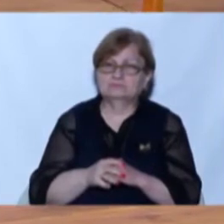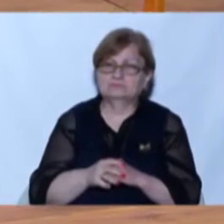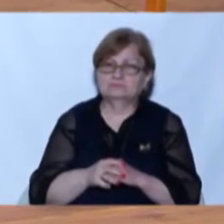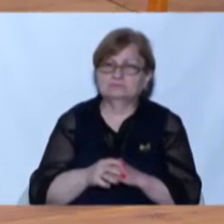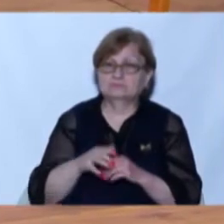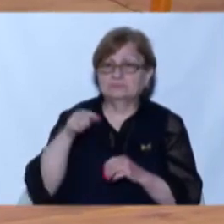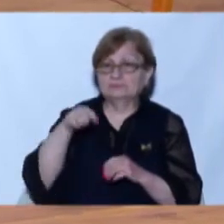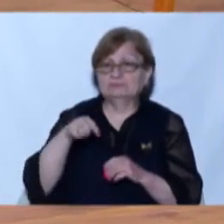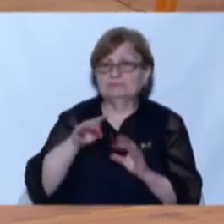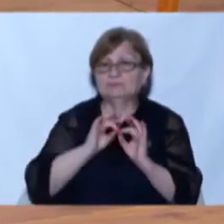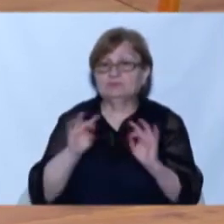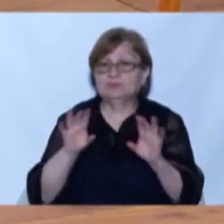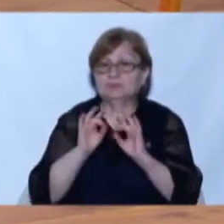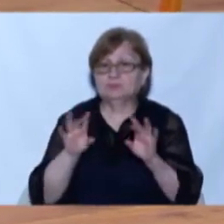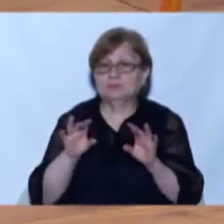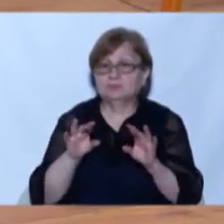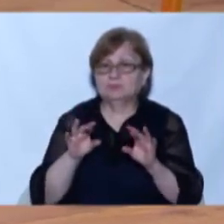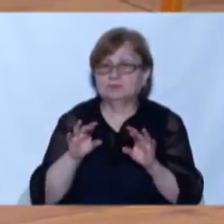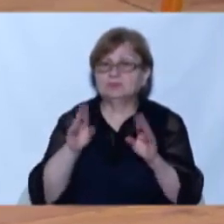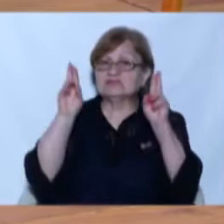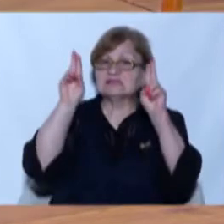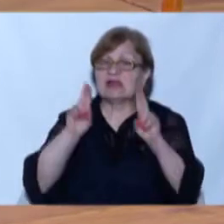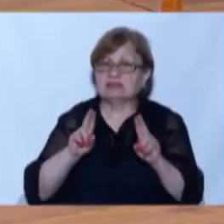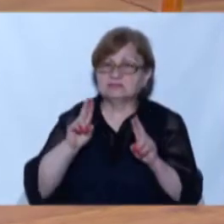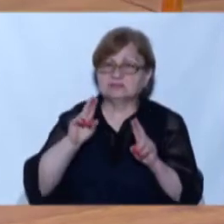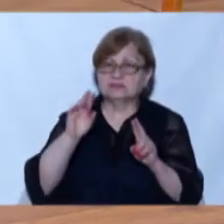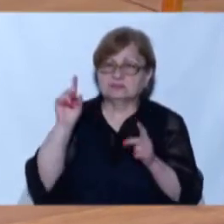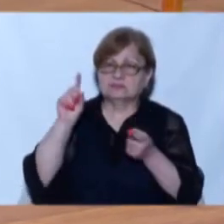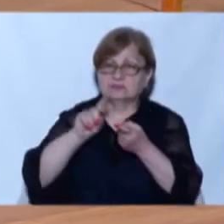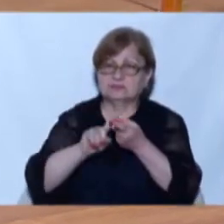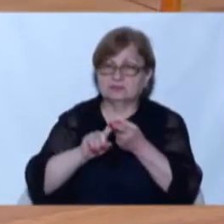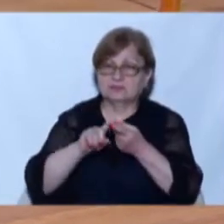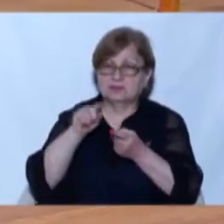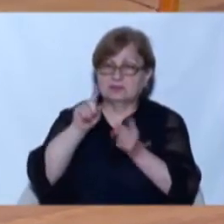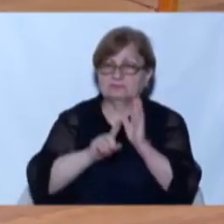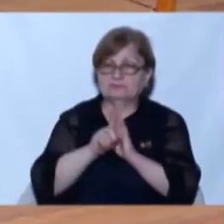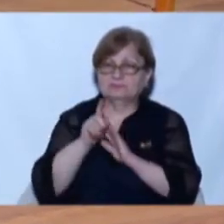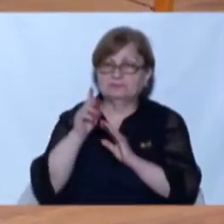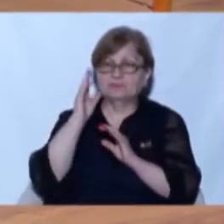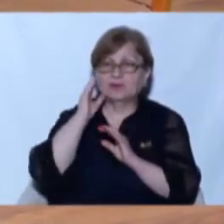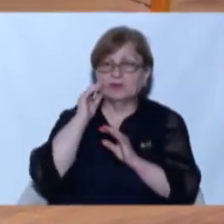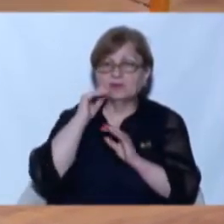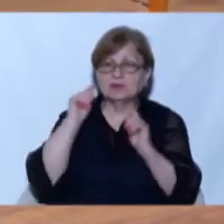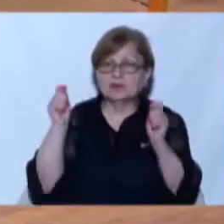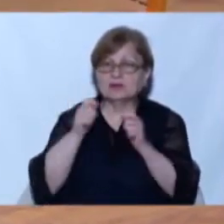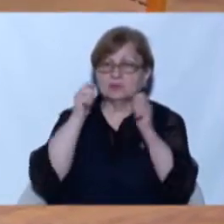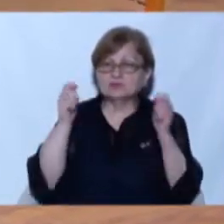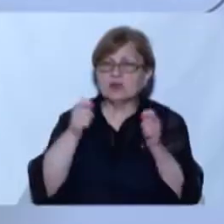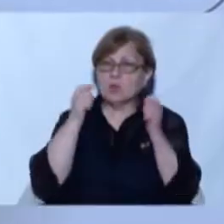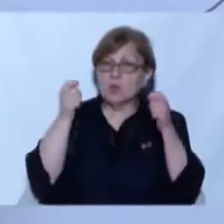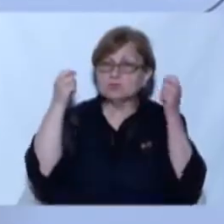აქ მოთხრობილია ტრადიციების შესახებაც. აი იწყება ეს მონაკვეთი ასე. როცა ქორწილი